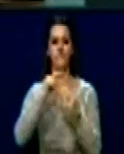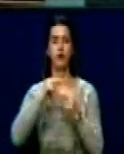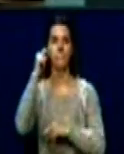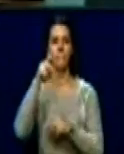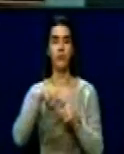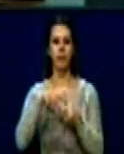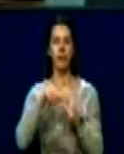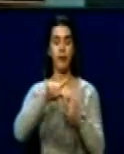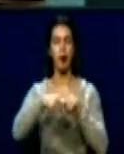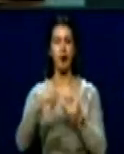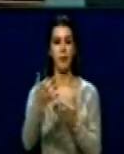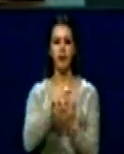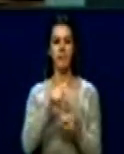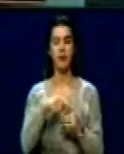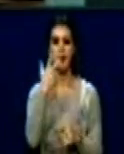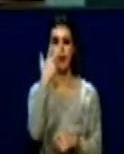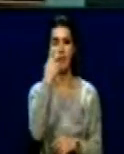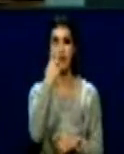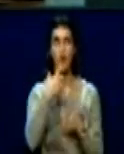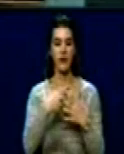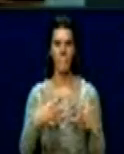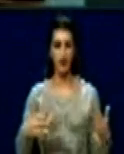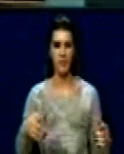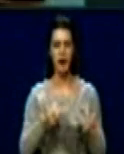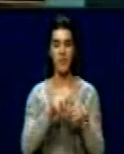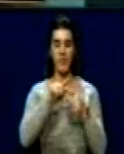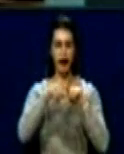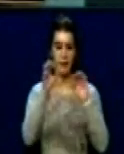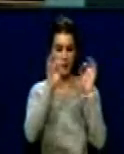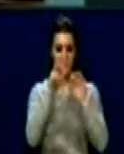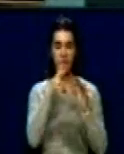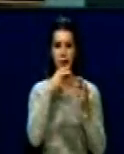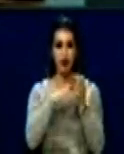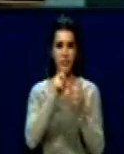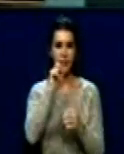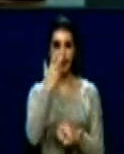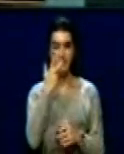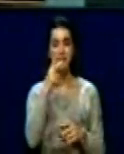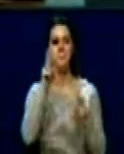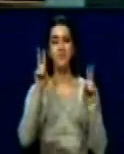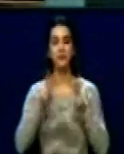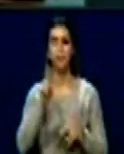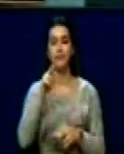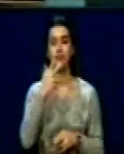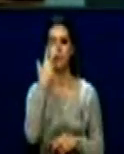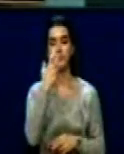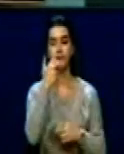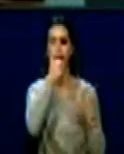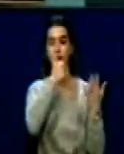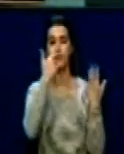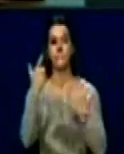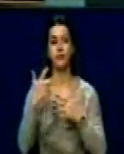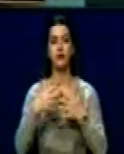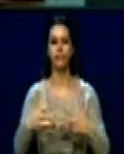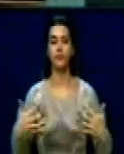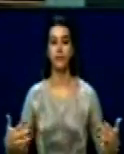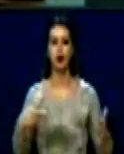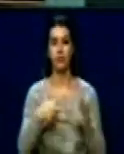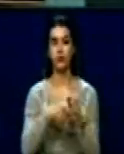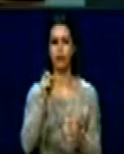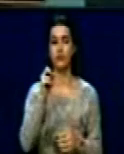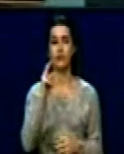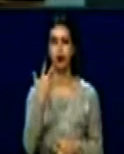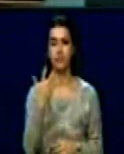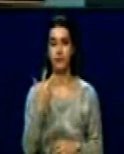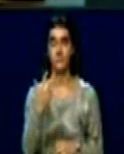vendore, prej 301 milion sa janë projektuar tjenë në vitin 2013, kemi rritje në 367.3 milion për vitin